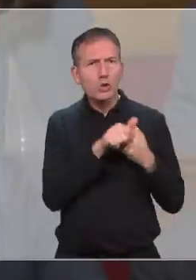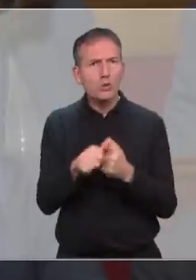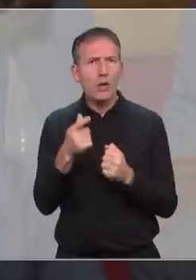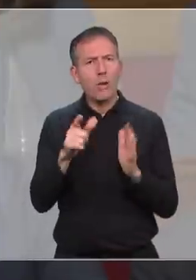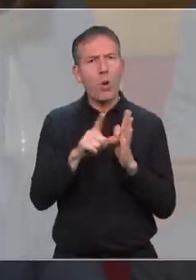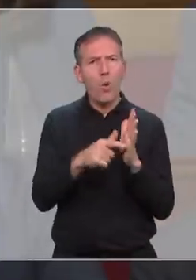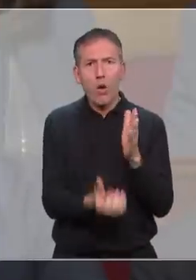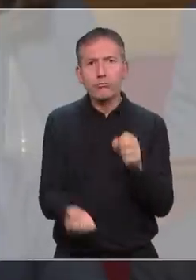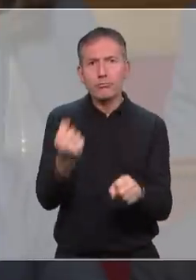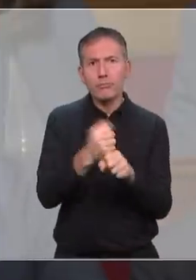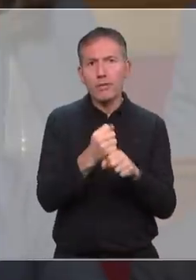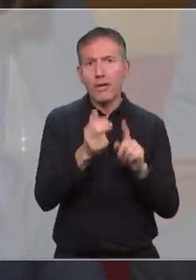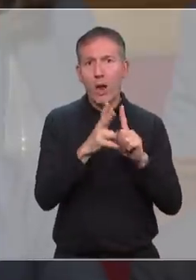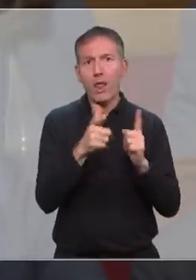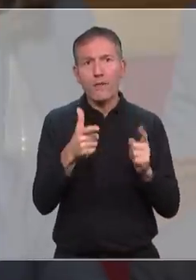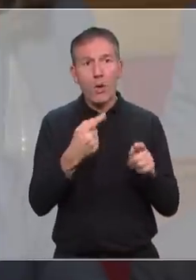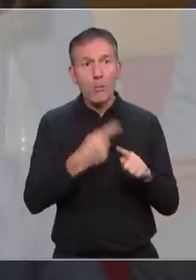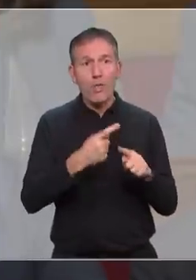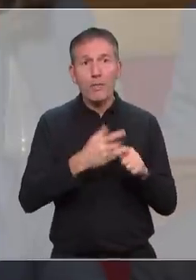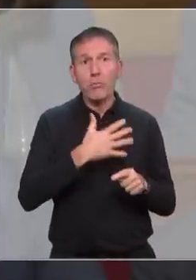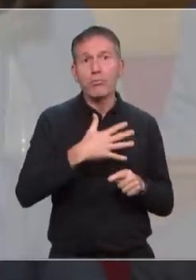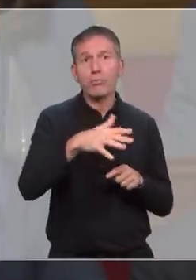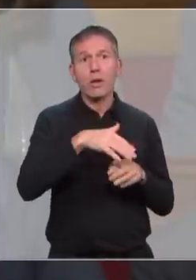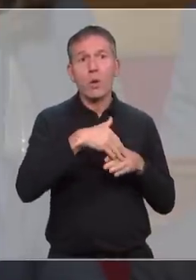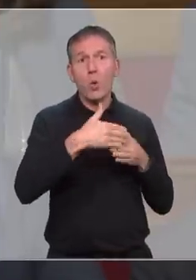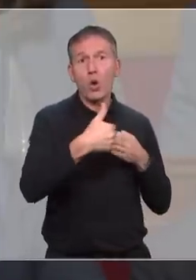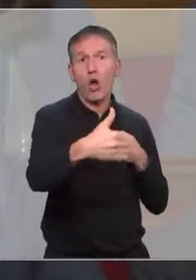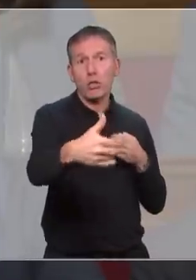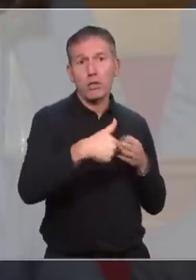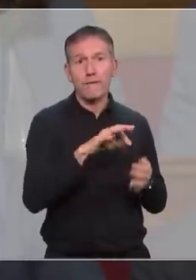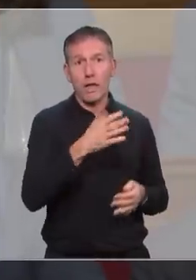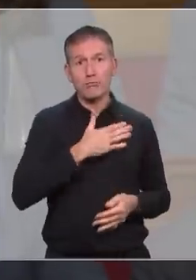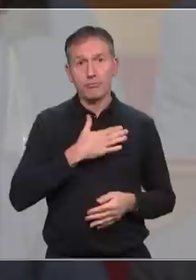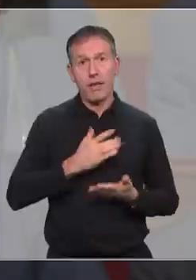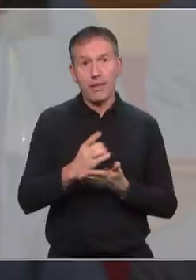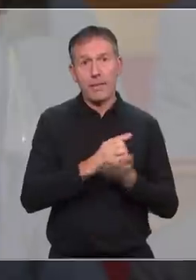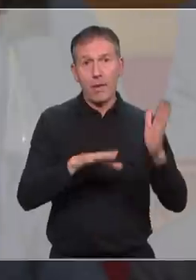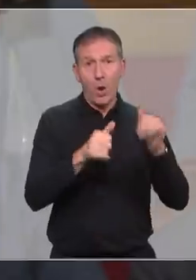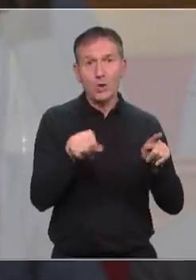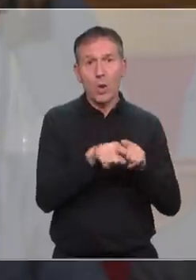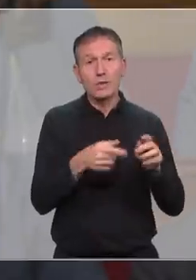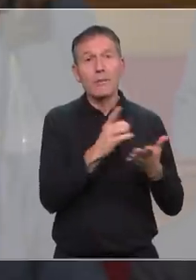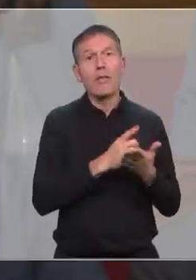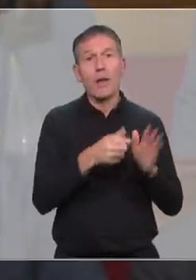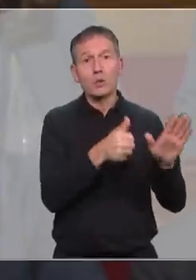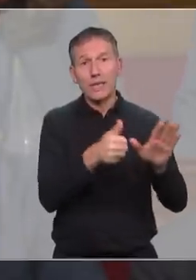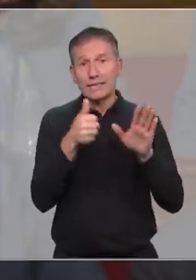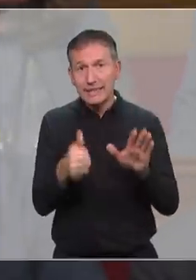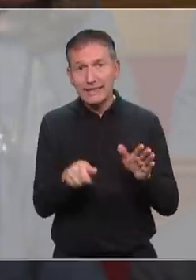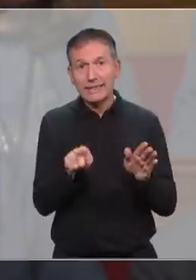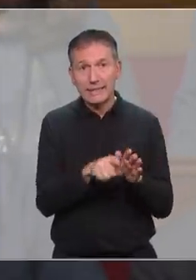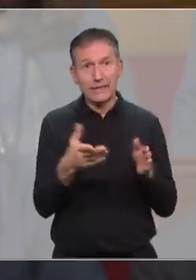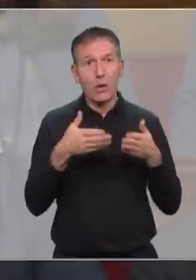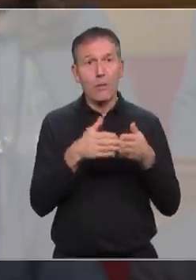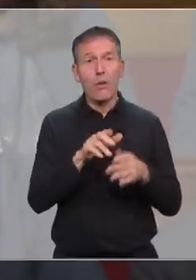accélérer l'installation d'éoliennes que vous voulez multiplier au large des côtes françaises, notamment chez moi dans l'Aude et les Pyrénées-Orientales, à Gruissant pour la Nouvelle et le